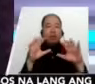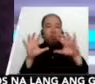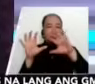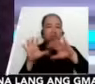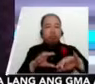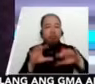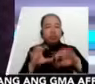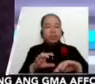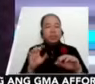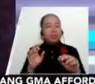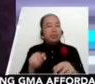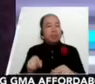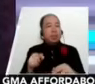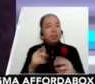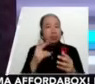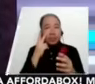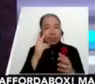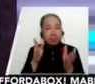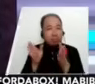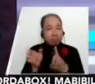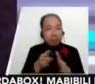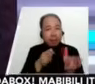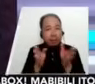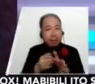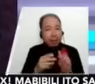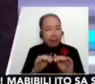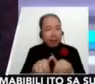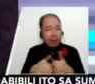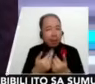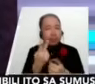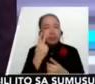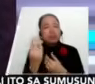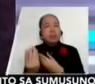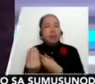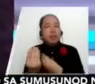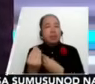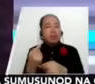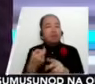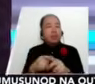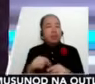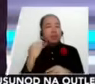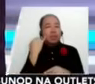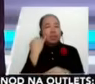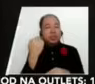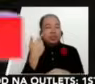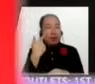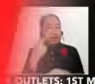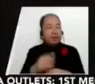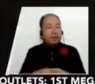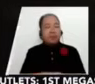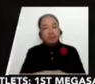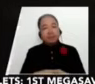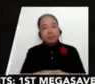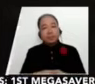roon, silipin natin sa live na pagtutok ni Jasmine Gabriel Galvan ng GMA Regional TV. Jasmine!